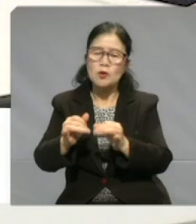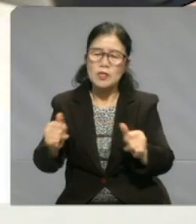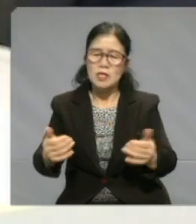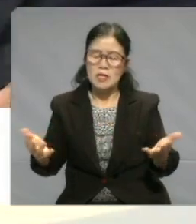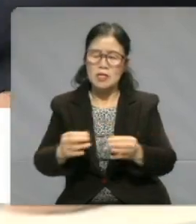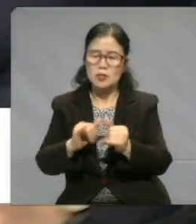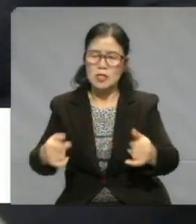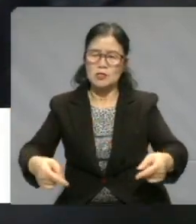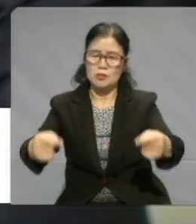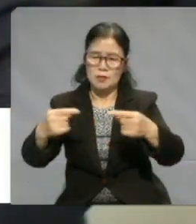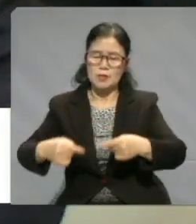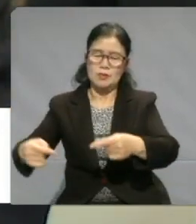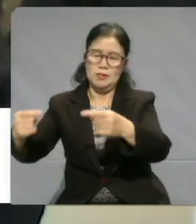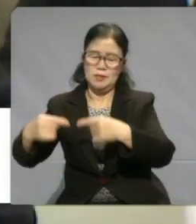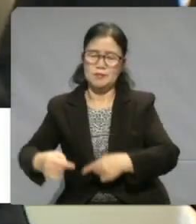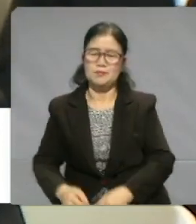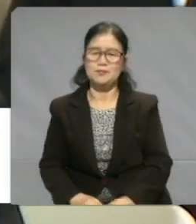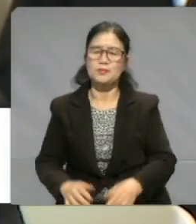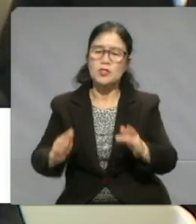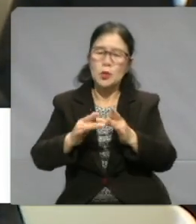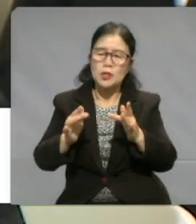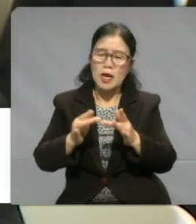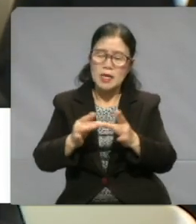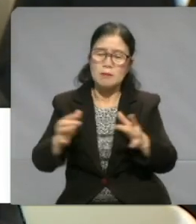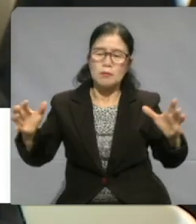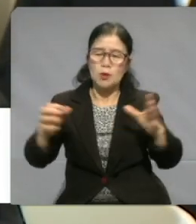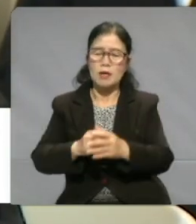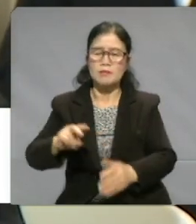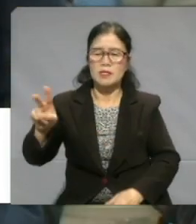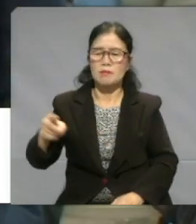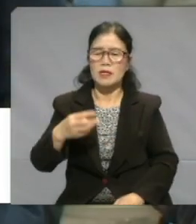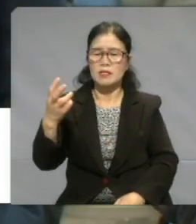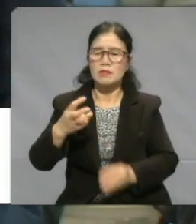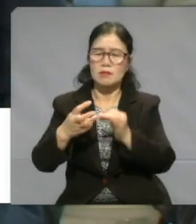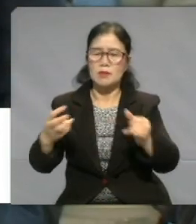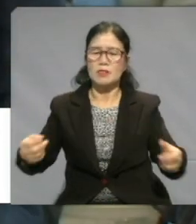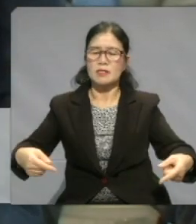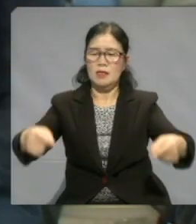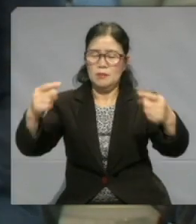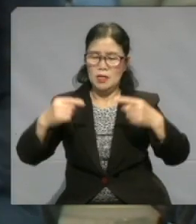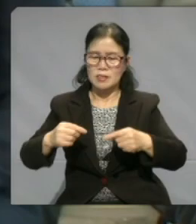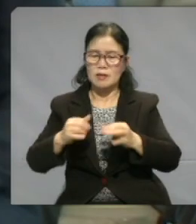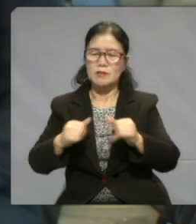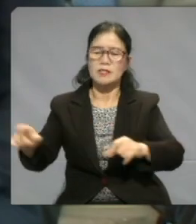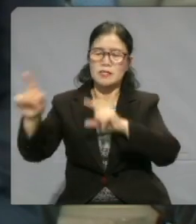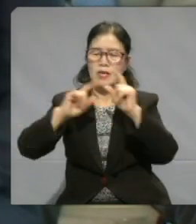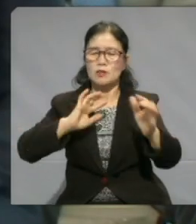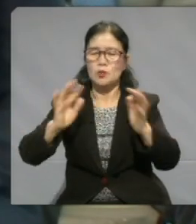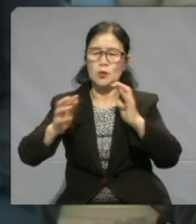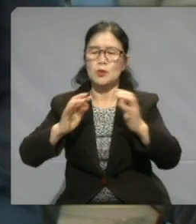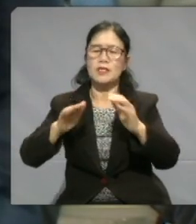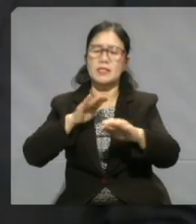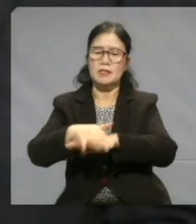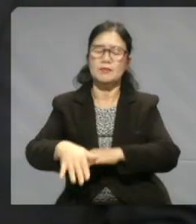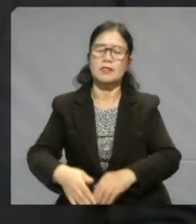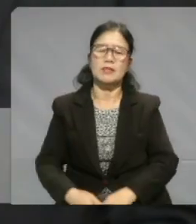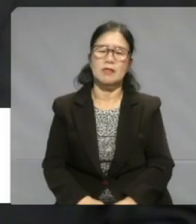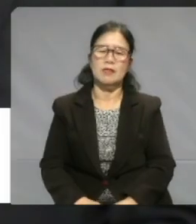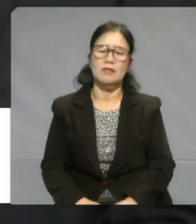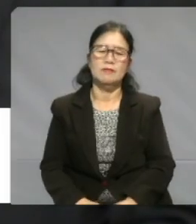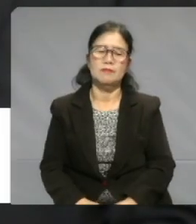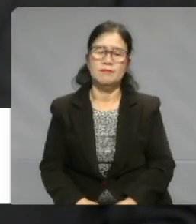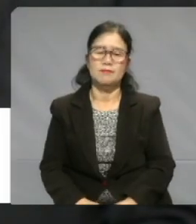근로자 등도 참석했는데 온라인 포함 230여 명이 참여한 민생 토론회 형식입니다.